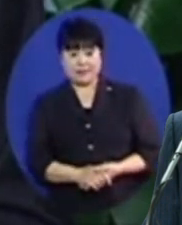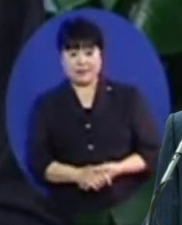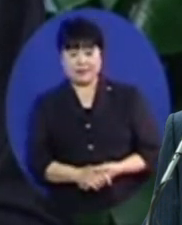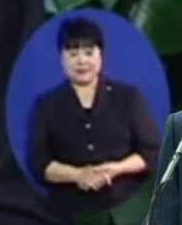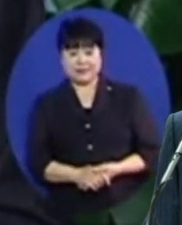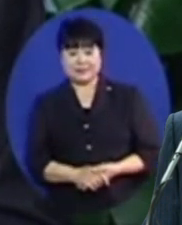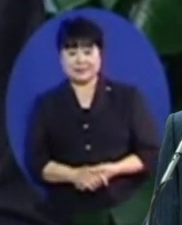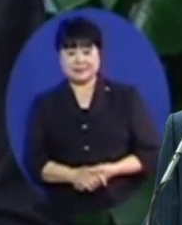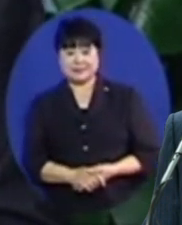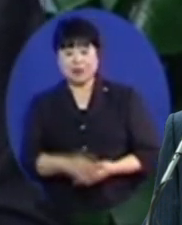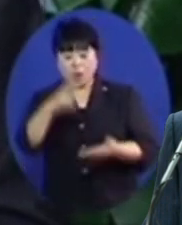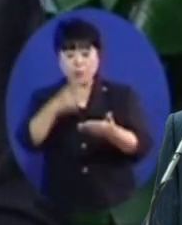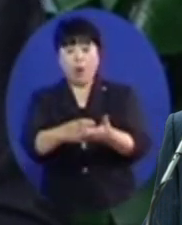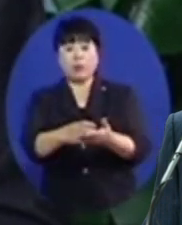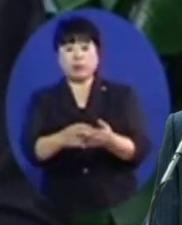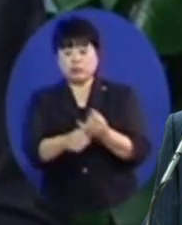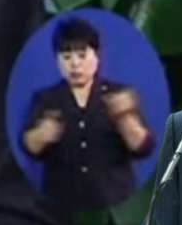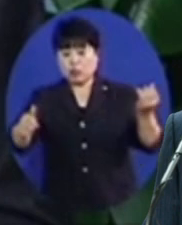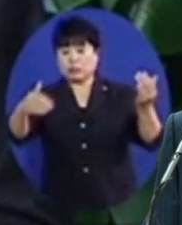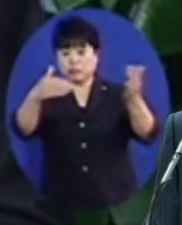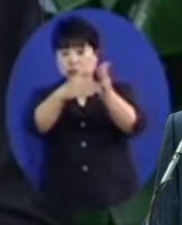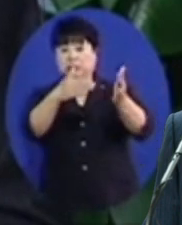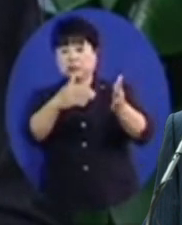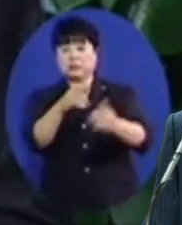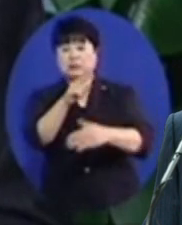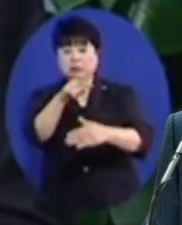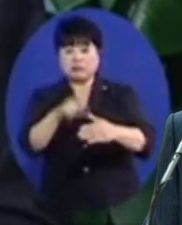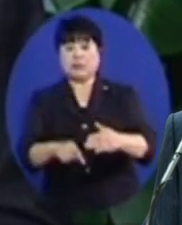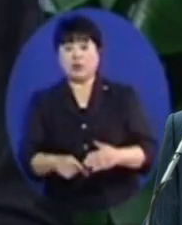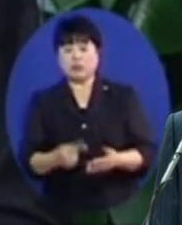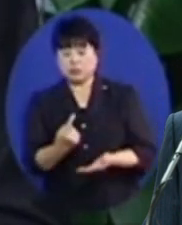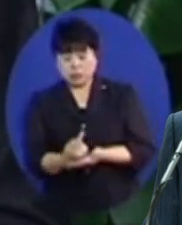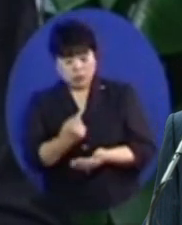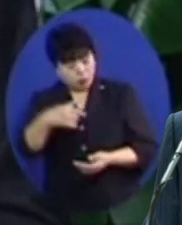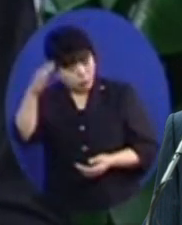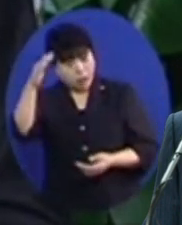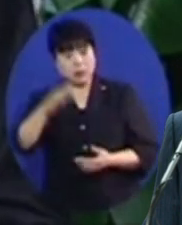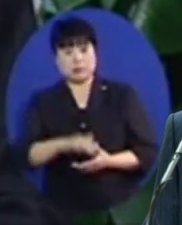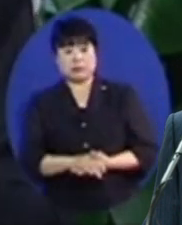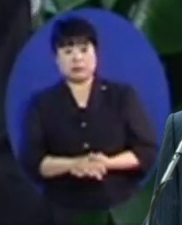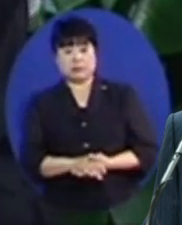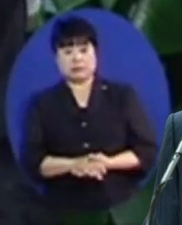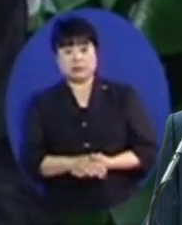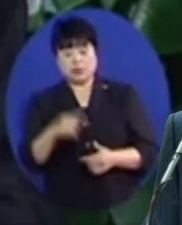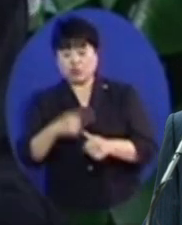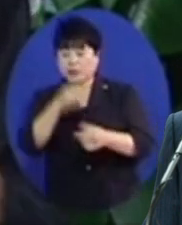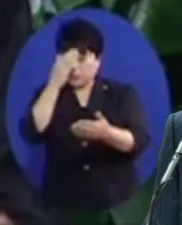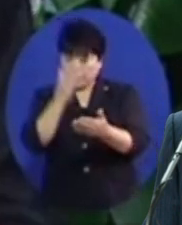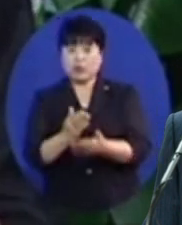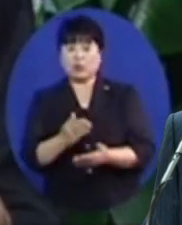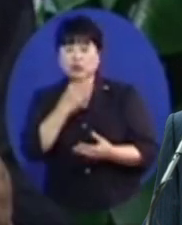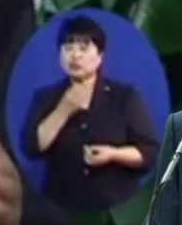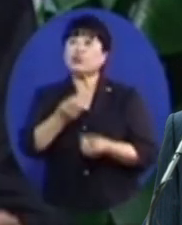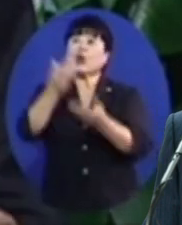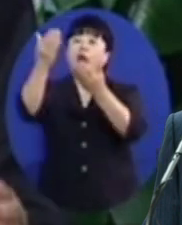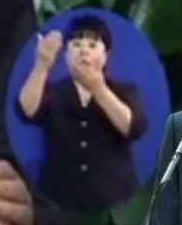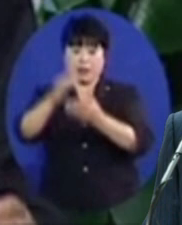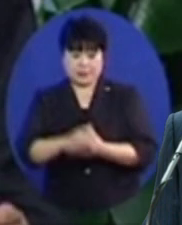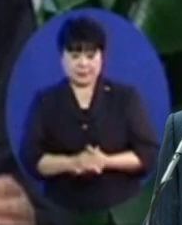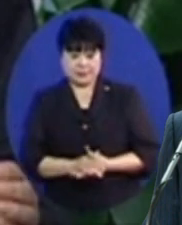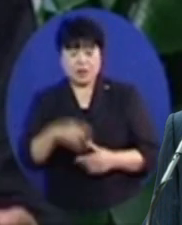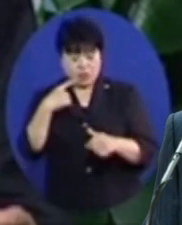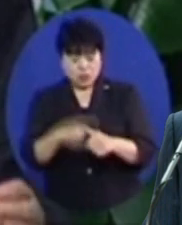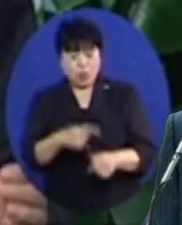법적으로 이혼했으면 마음속으로도 떠나보내세요. 그리고 욕하지 말고 축복하십시오. 당신이